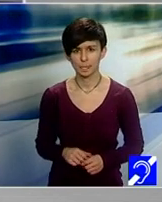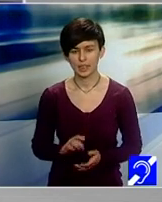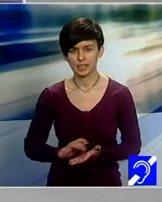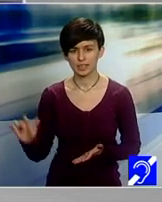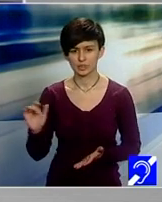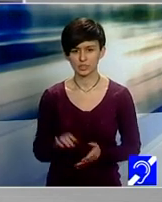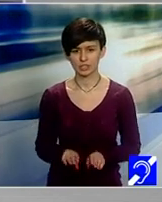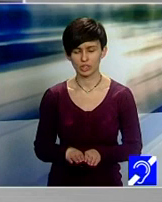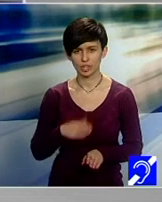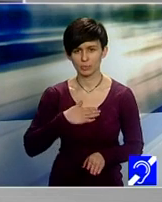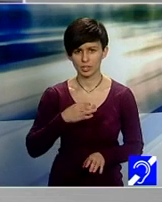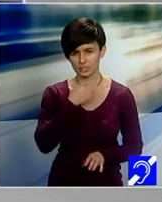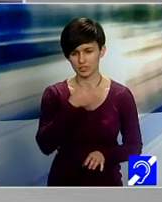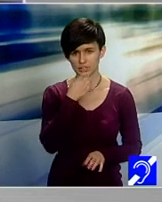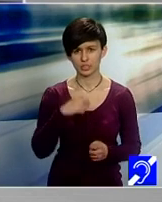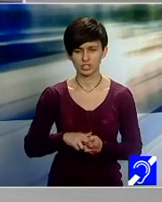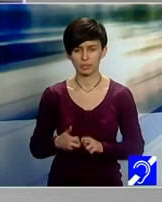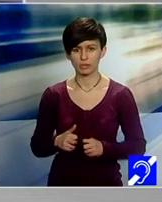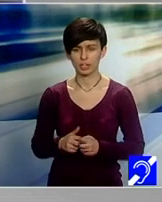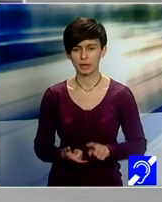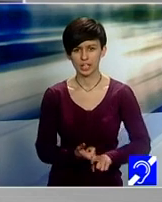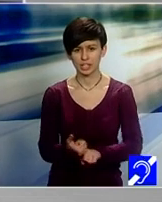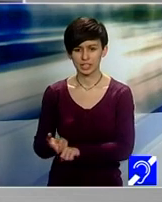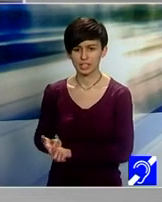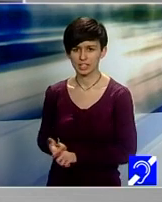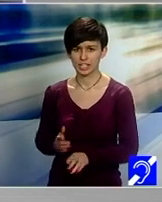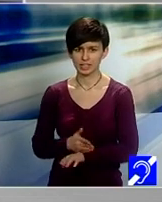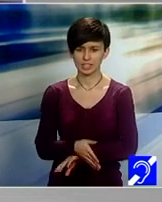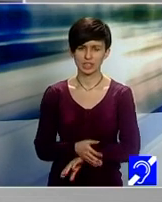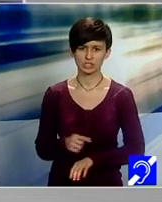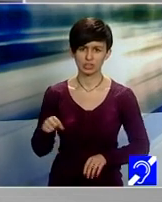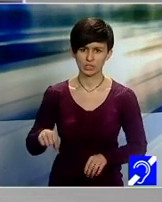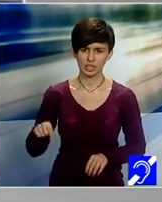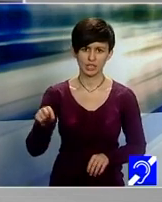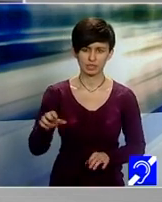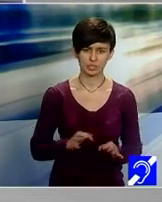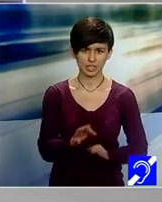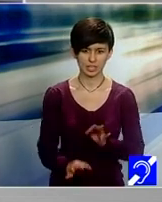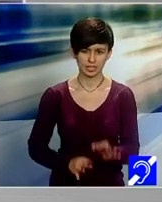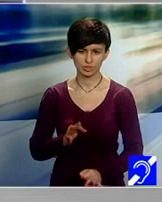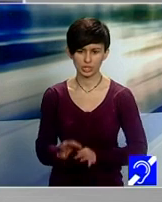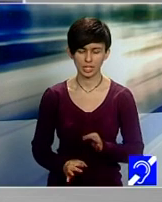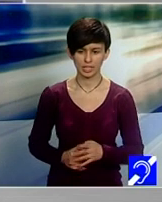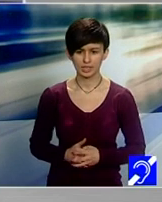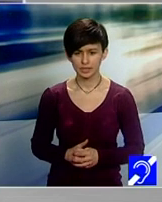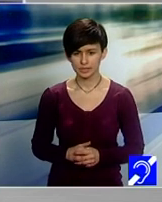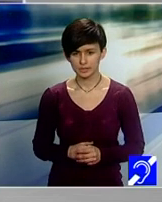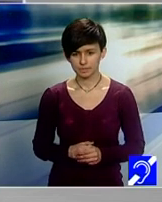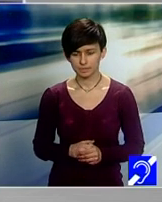Colegul meu o să vă mai spună și niște probleme legate de accesul la semințele tradiționale. Dar ca să